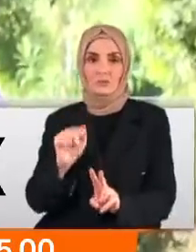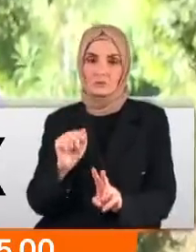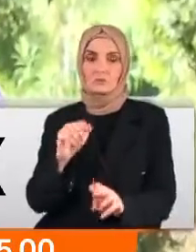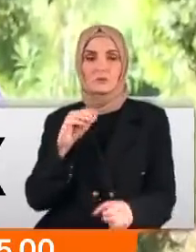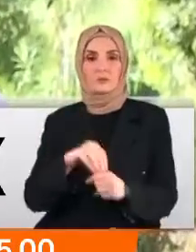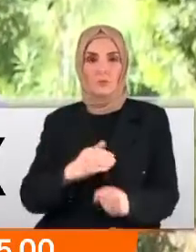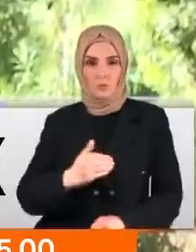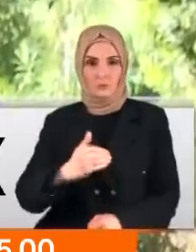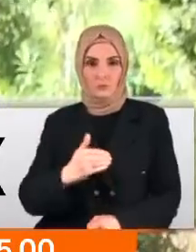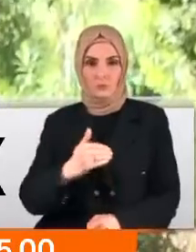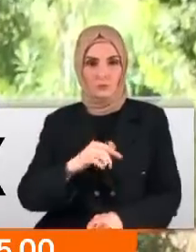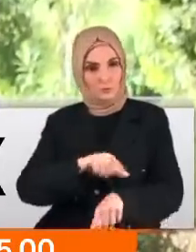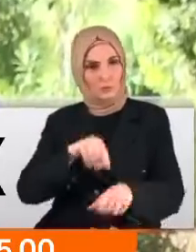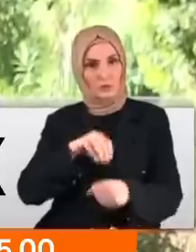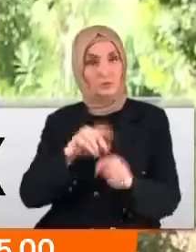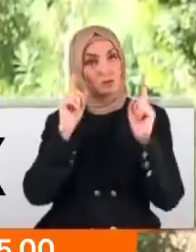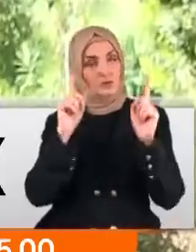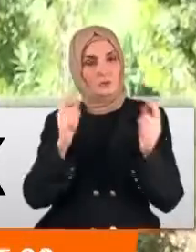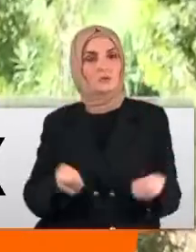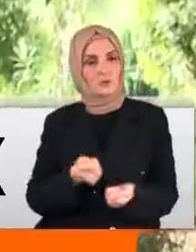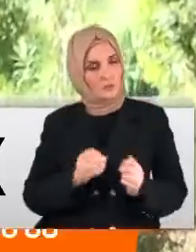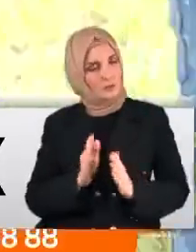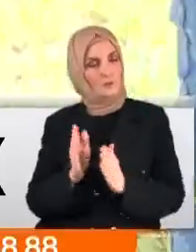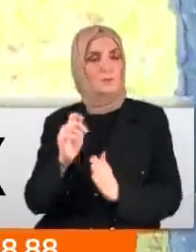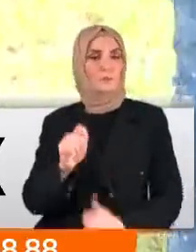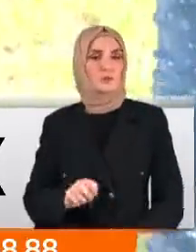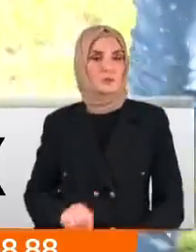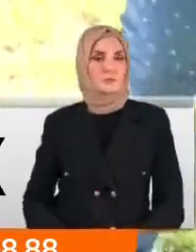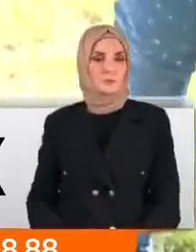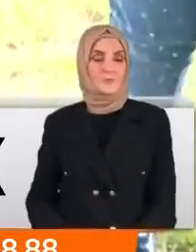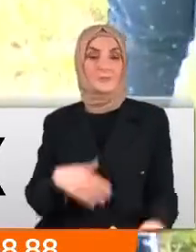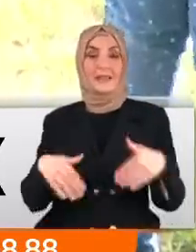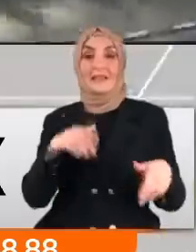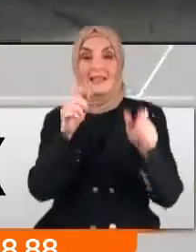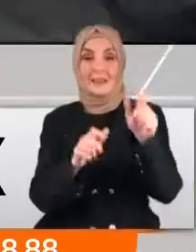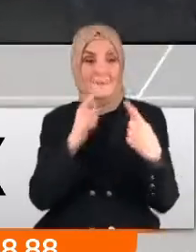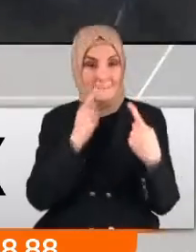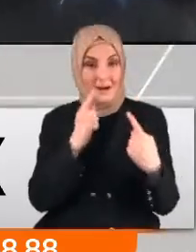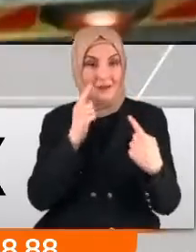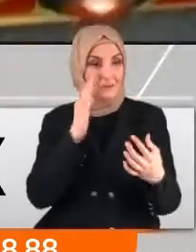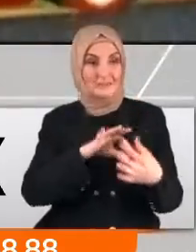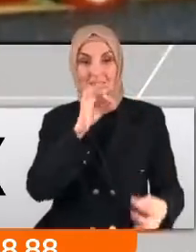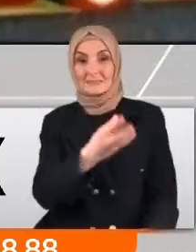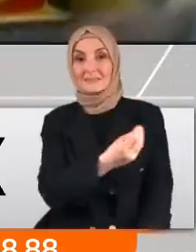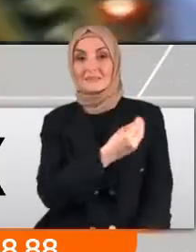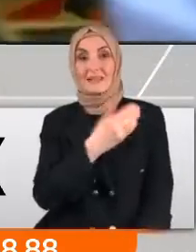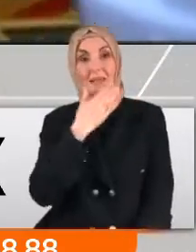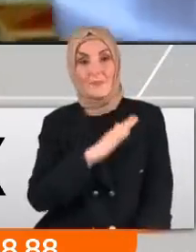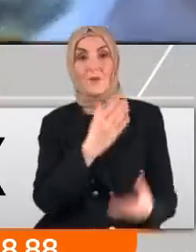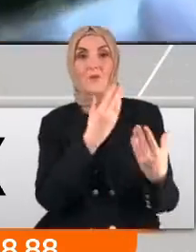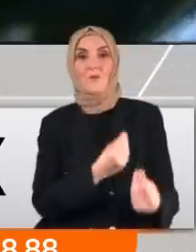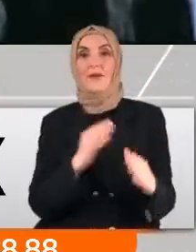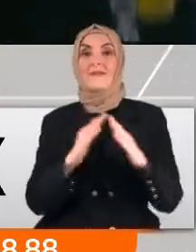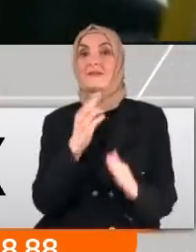süreçte inşallah çalışmalarımızı devam ettireceğiz. Engellilere bakan kişilerin de emekli olmaları,